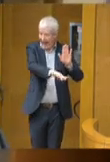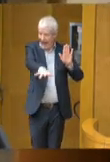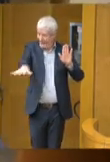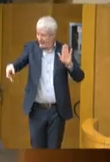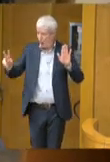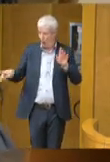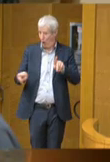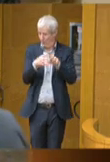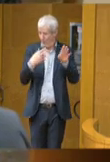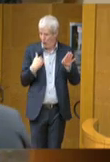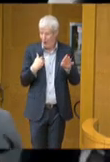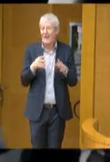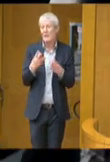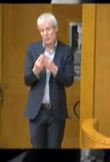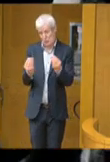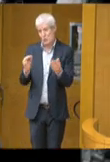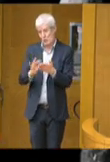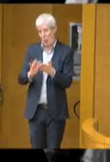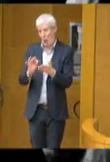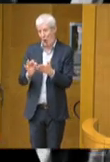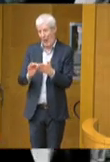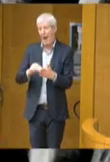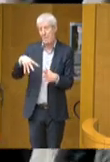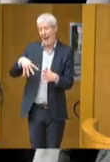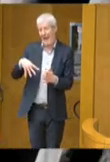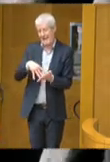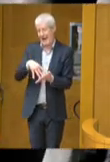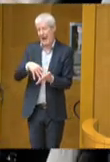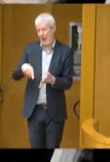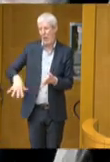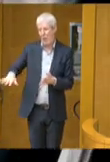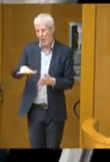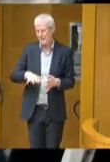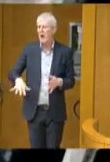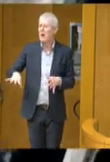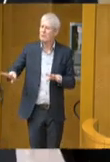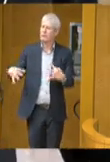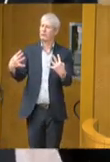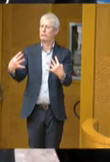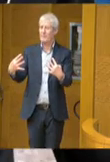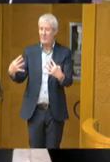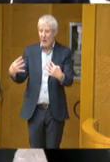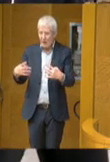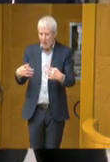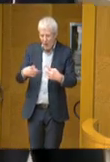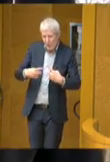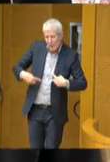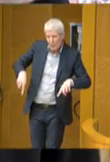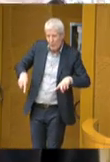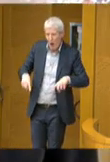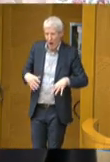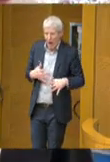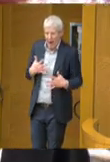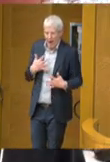come noi, frequentanti la scuola media di quel quartiere. Inutile dirvi quanto per tutti noi sia